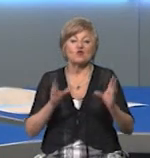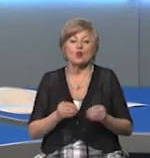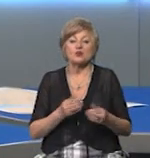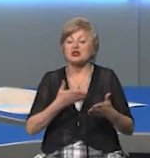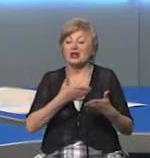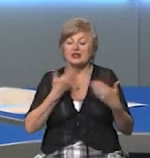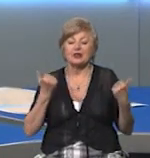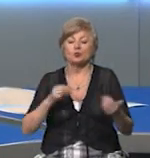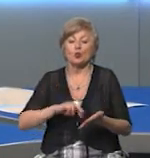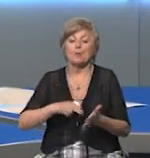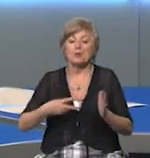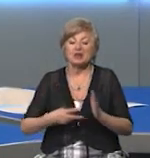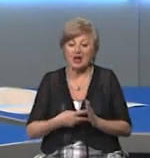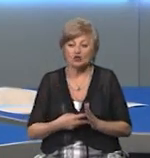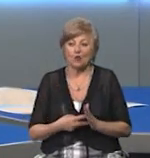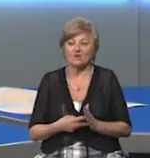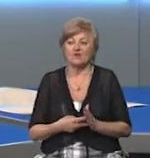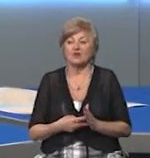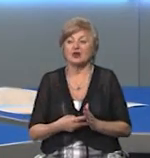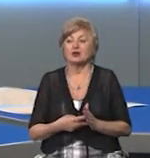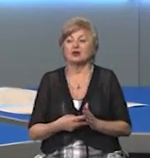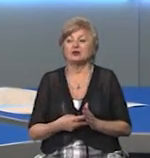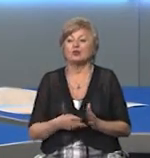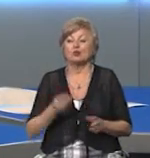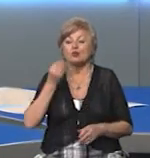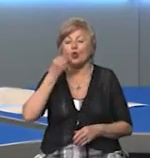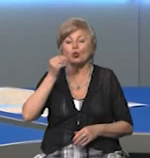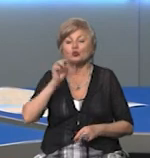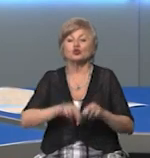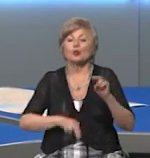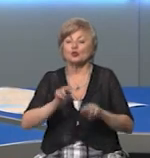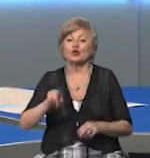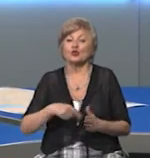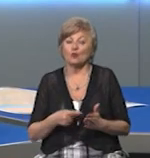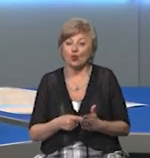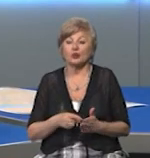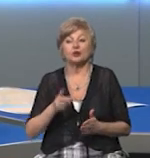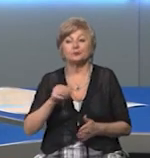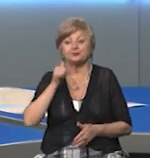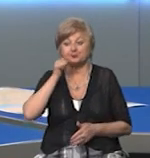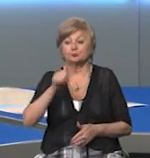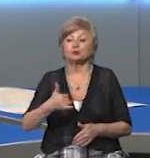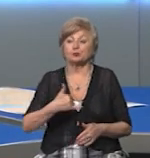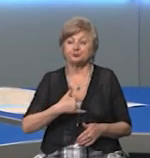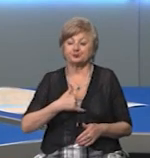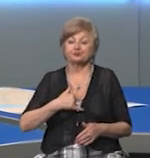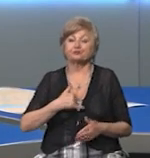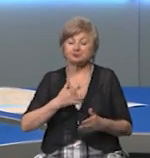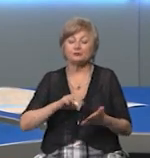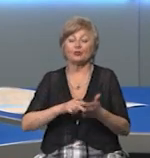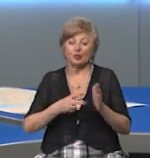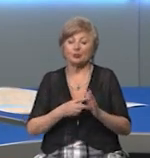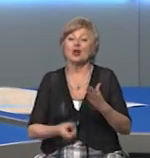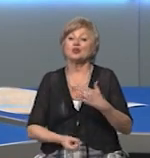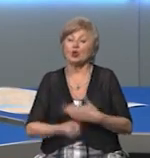якихось планів щодо, скажімо, поліпшення інфраструктури у місті, Але завтра у нас перший такий план з'явиться.